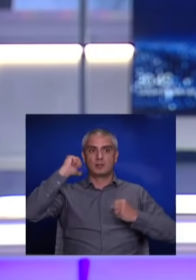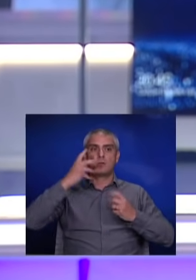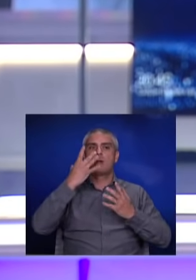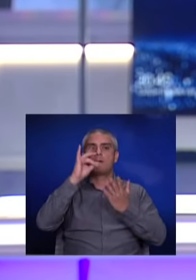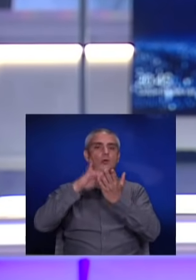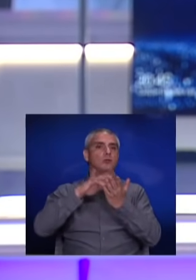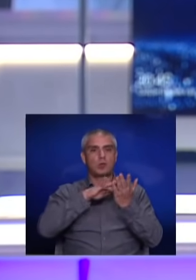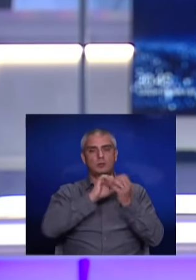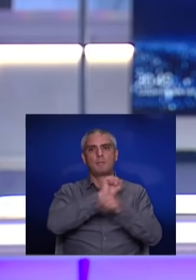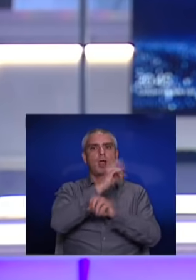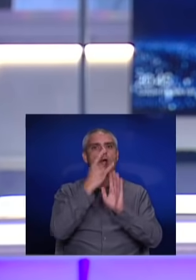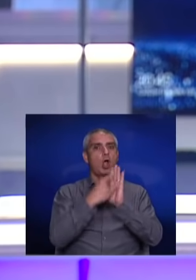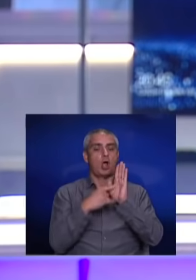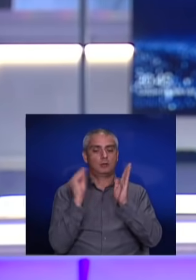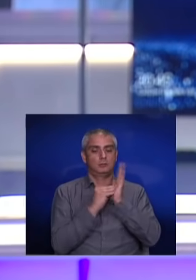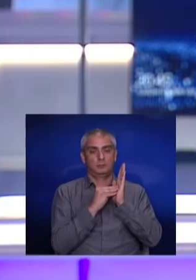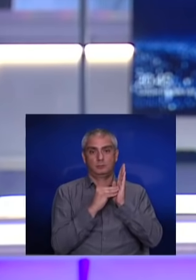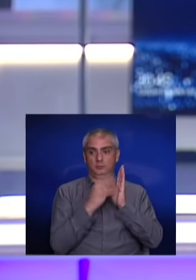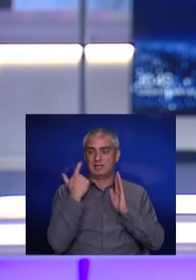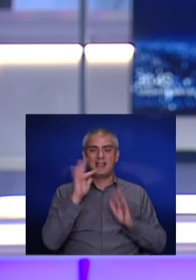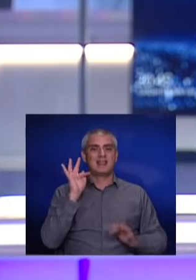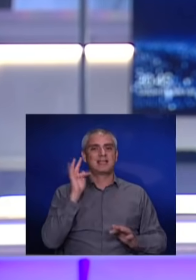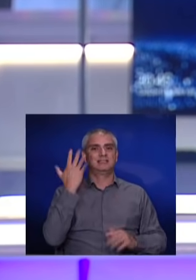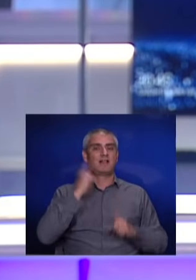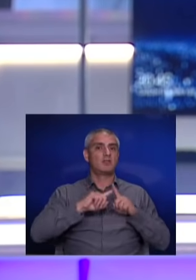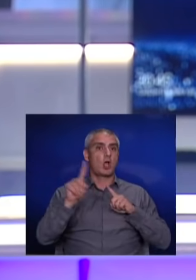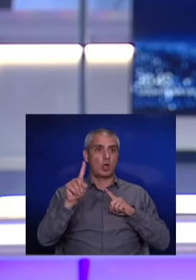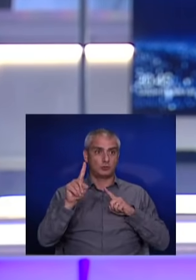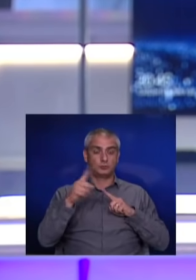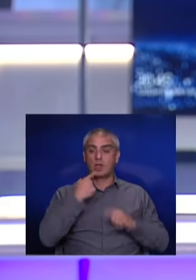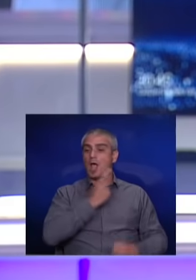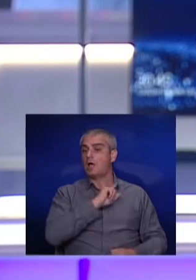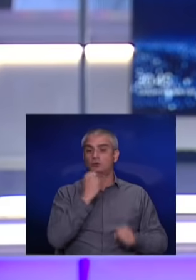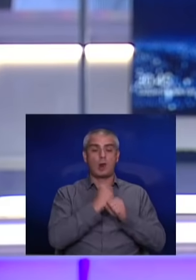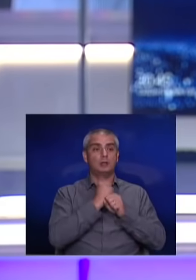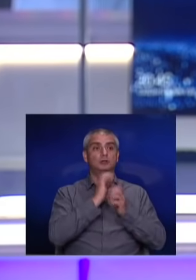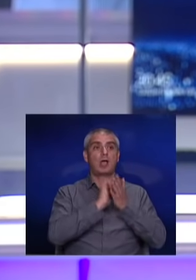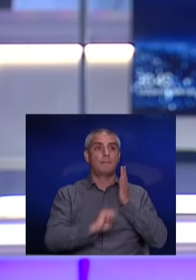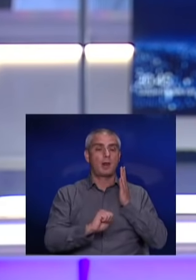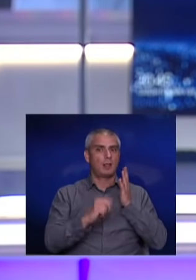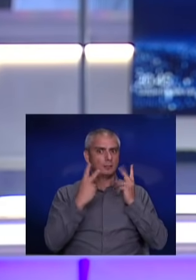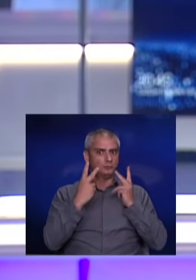מוקדים במחאה על החוק שנכנס לתוקף בטקסס לפני כחודש, האוסר לבצע הפלות ונחשב גם